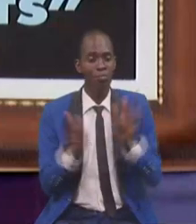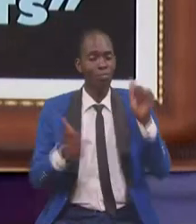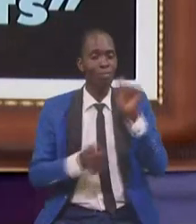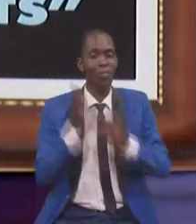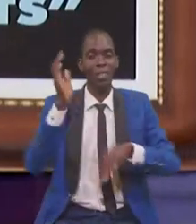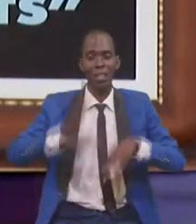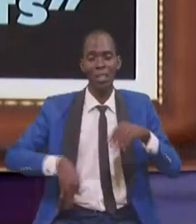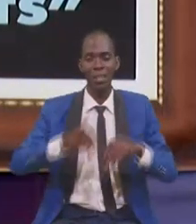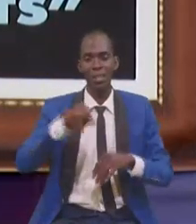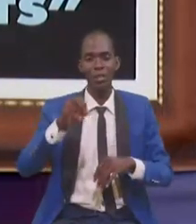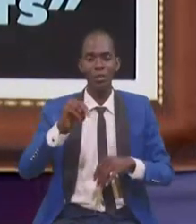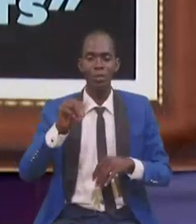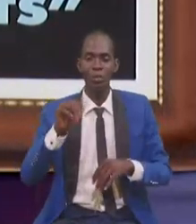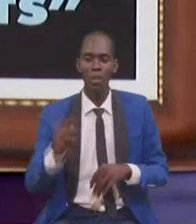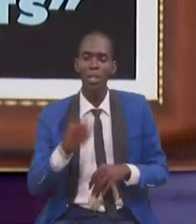que Jonas.